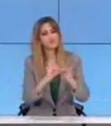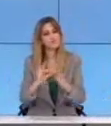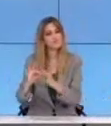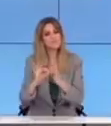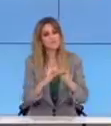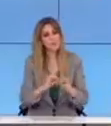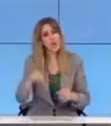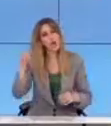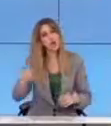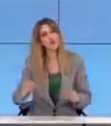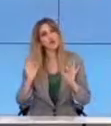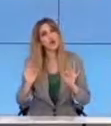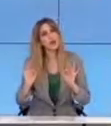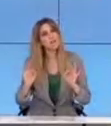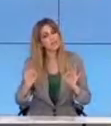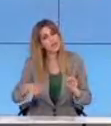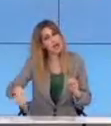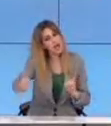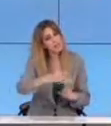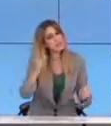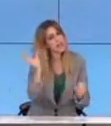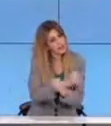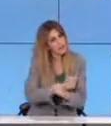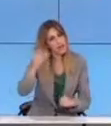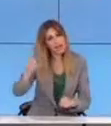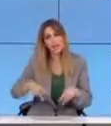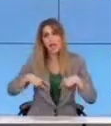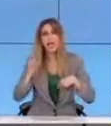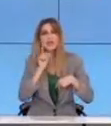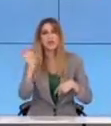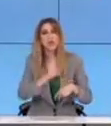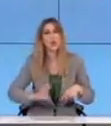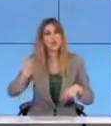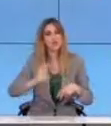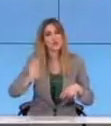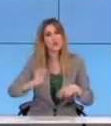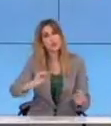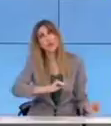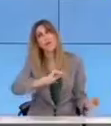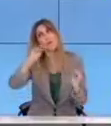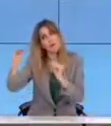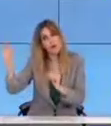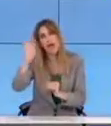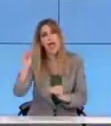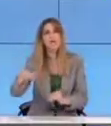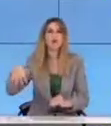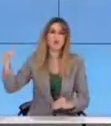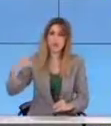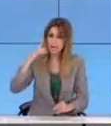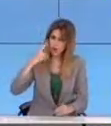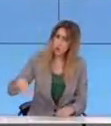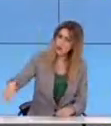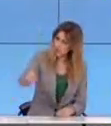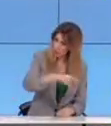Αυτό είναι και δική σας ίσως επιτυχία. Δυστυχώς η επίσπευση των